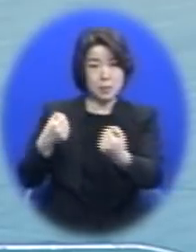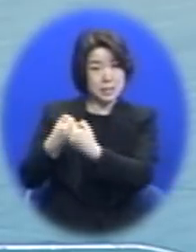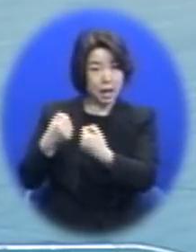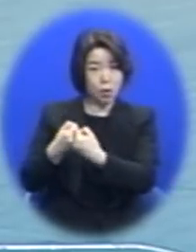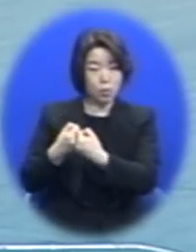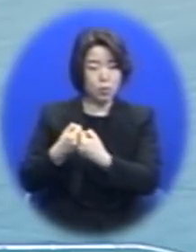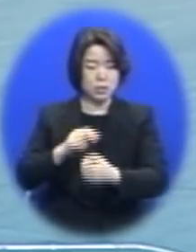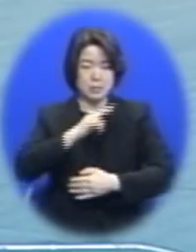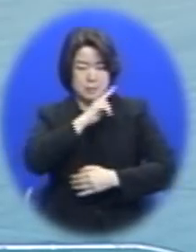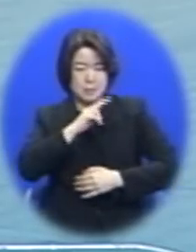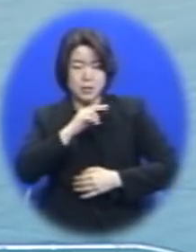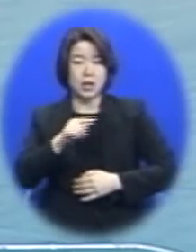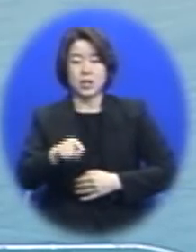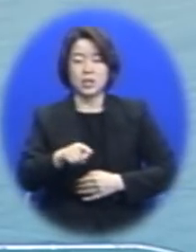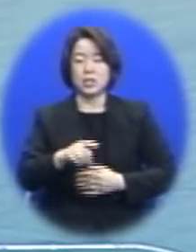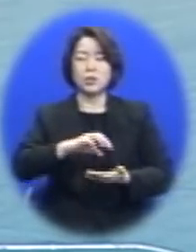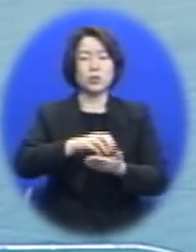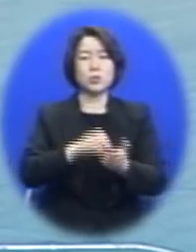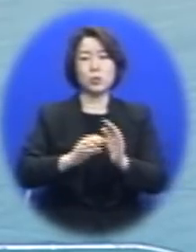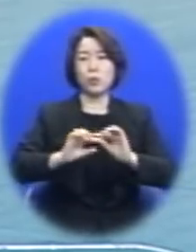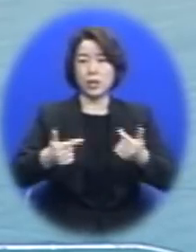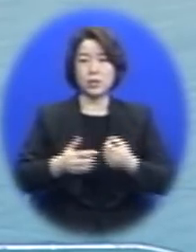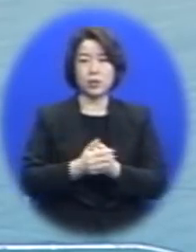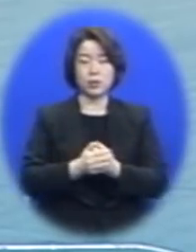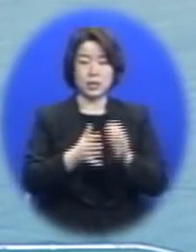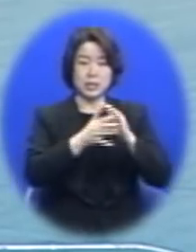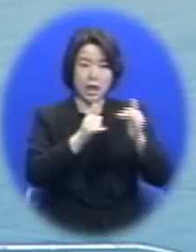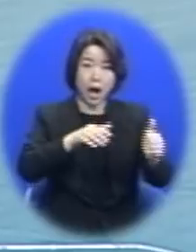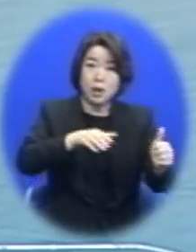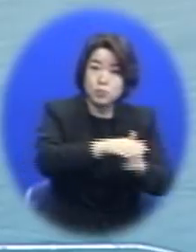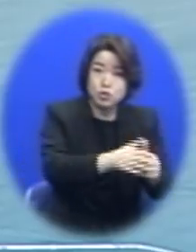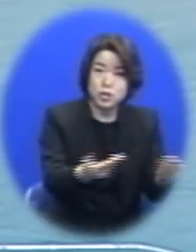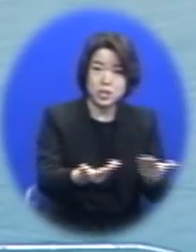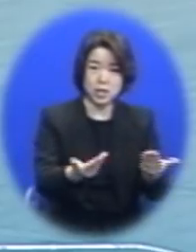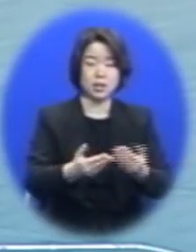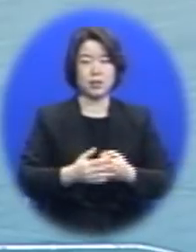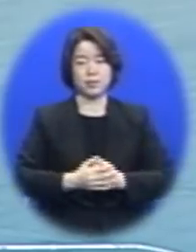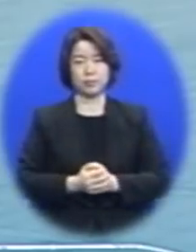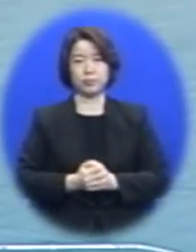이런 정도 회개가 아닙니다 사람을 죽인 1